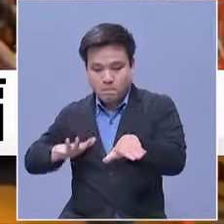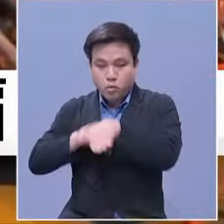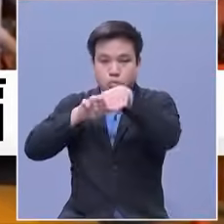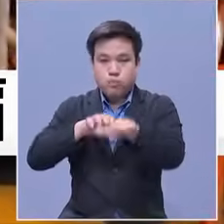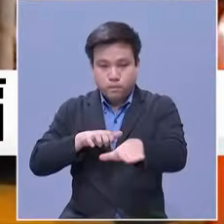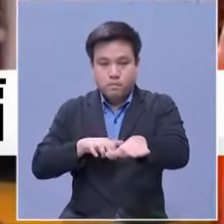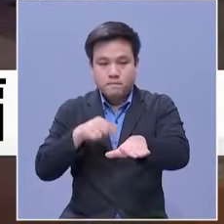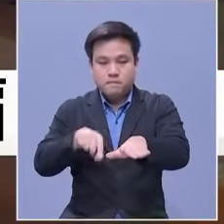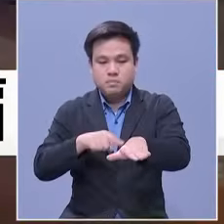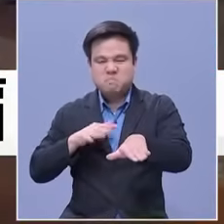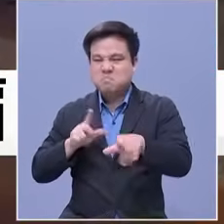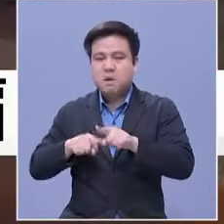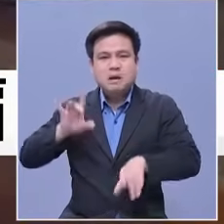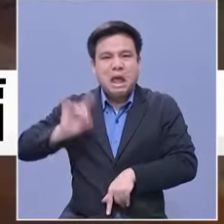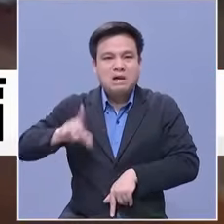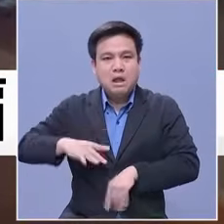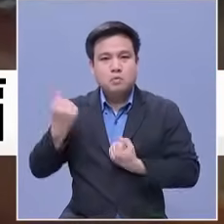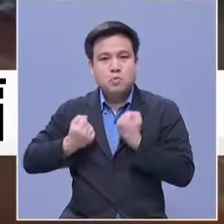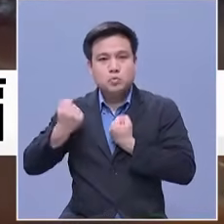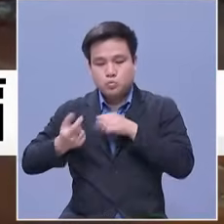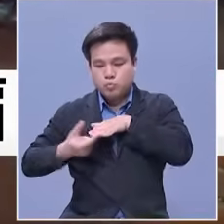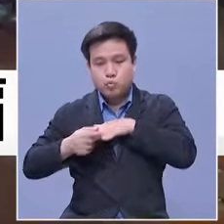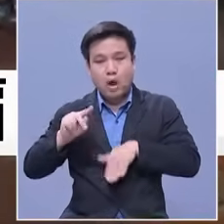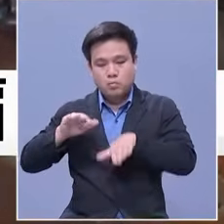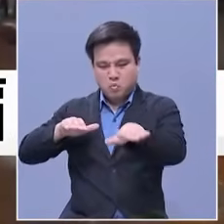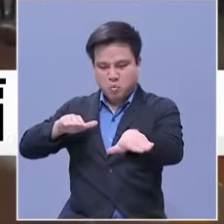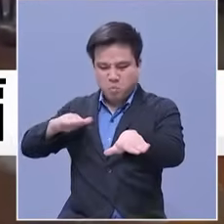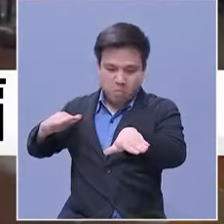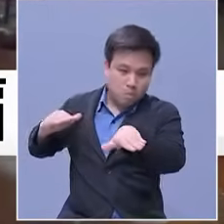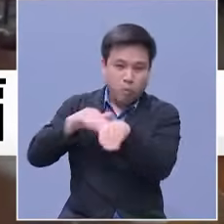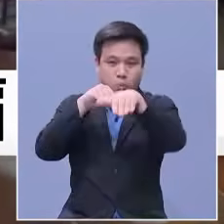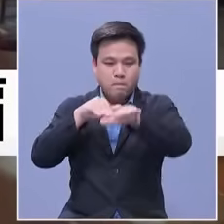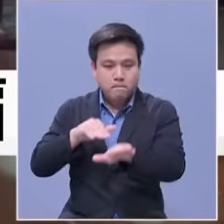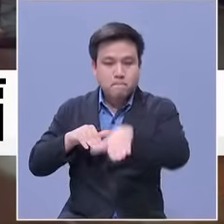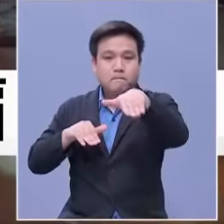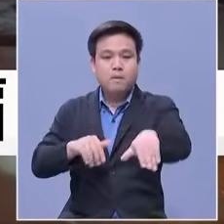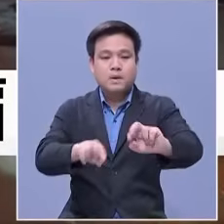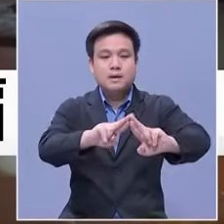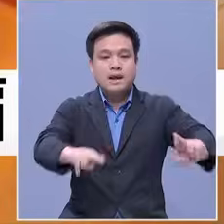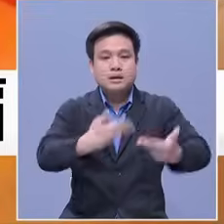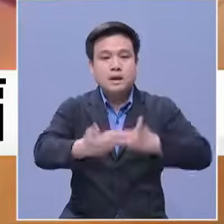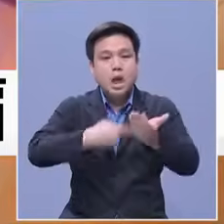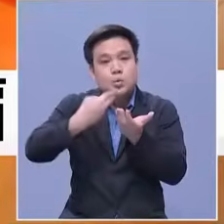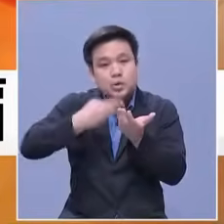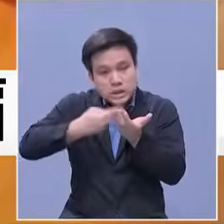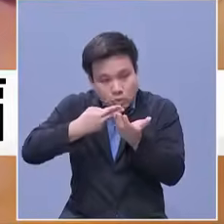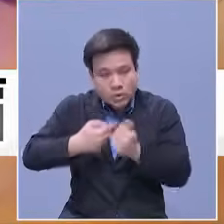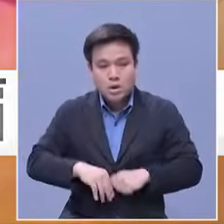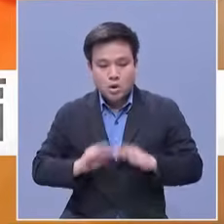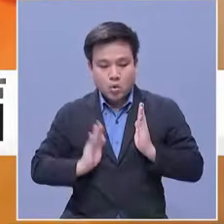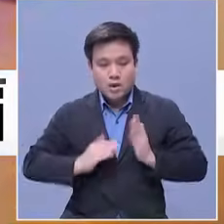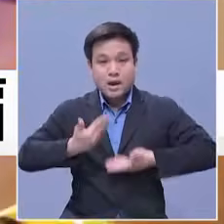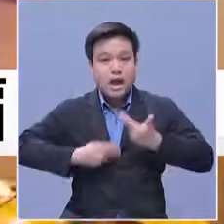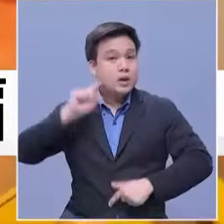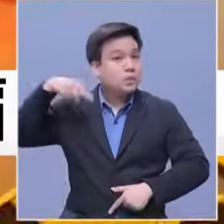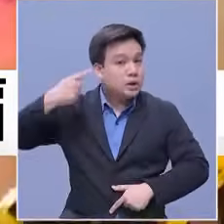ครับคือถูกชนแรงมากกระเด็นไปชนกับร้านก๋วยเตี๋ยวอีกทีนึงทำให้แม่ค้าร้านก๋วยเตี๋ยวและลูกค้าได้รับบาดเจ็บนะครับน